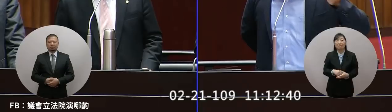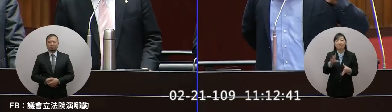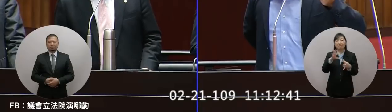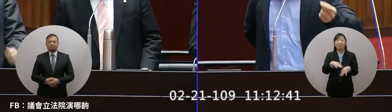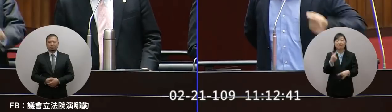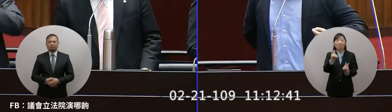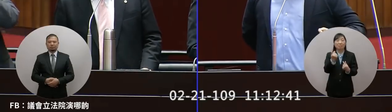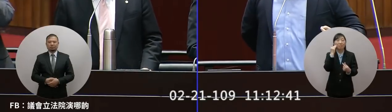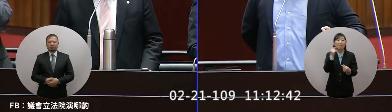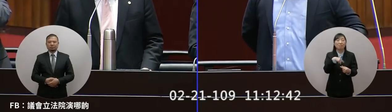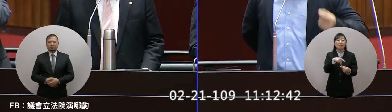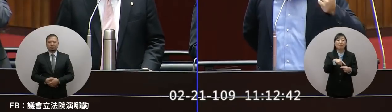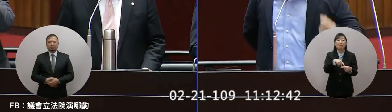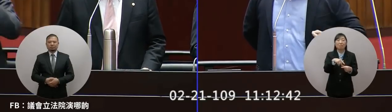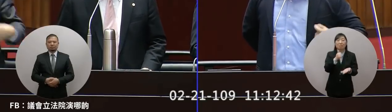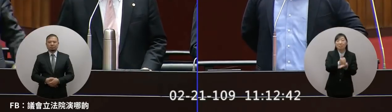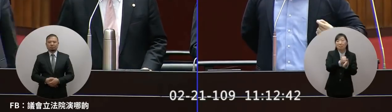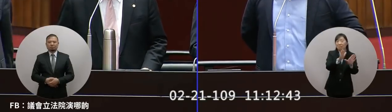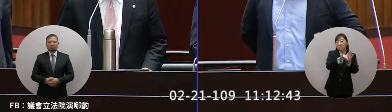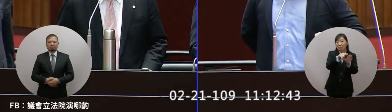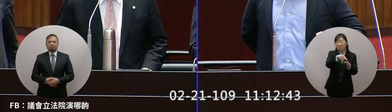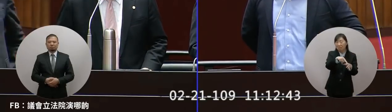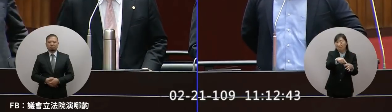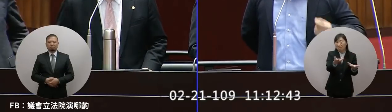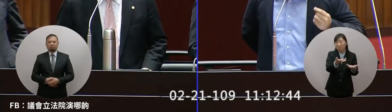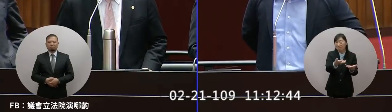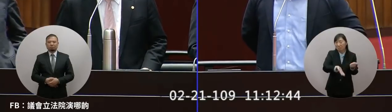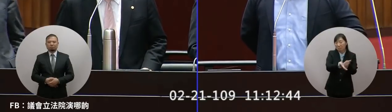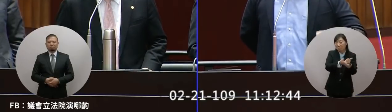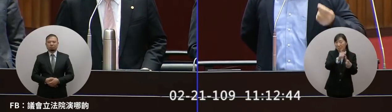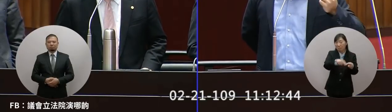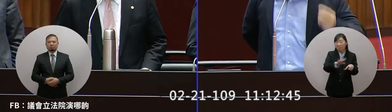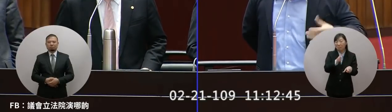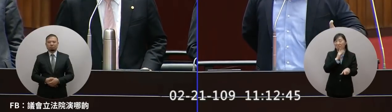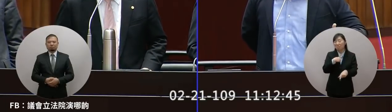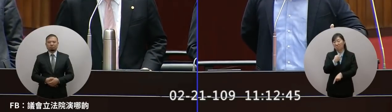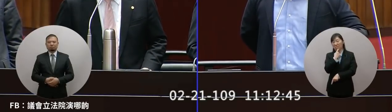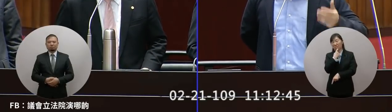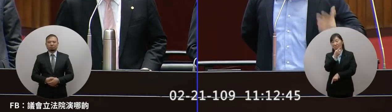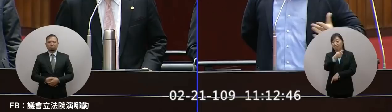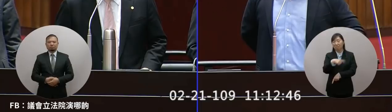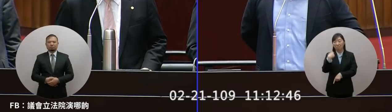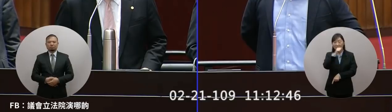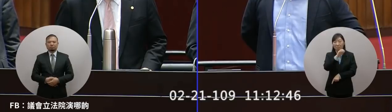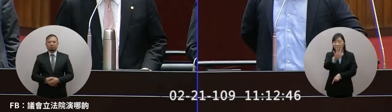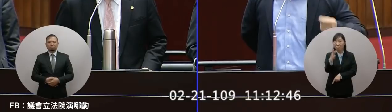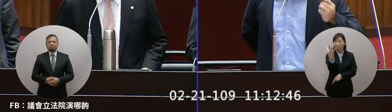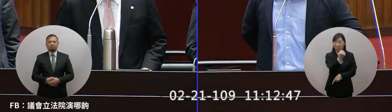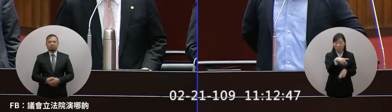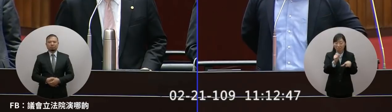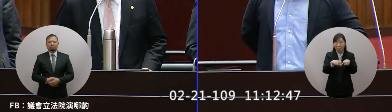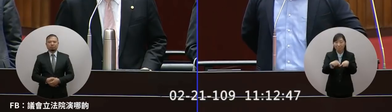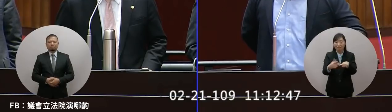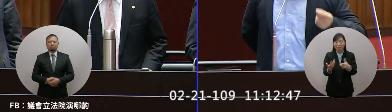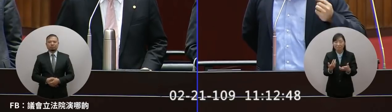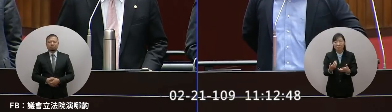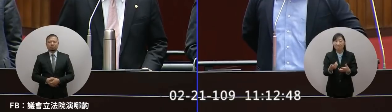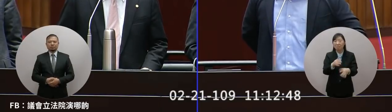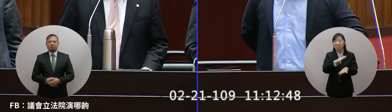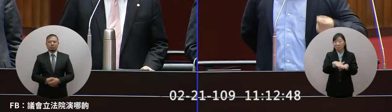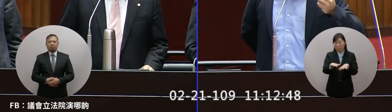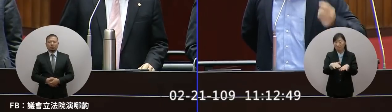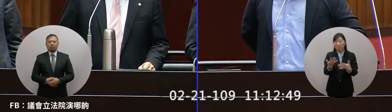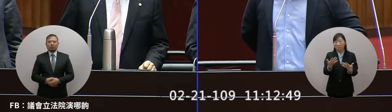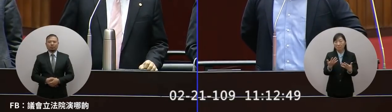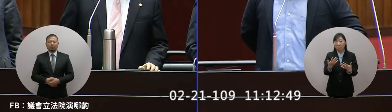个租税这个奖励的方式，我是真的很怀疑说，到底有台湾呐哈，有几间哈，有多少的这个